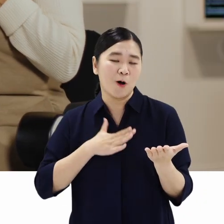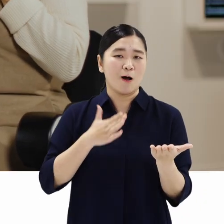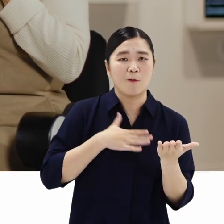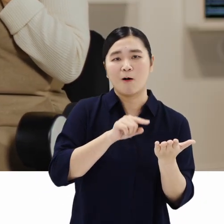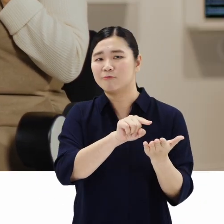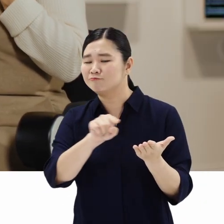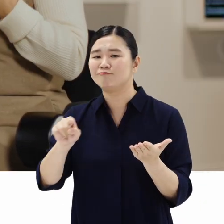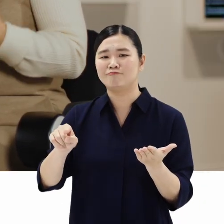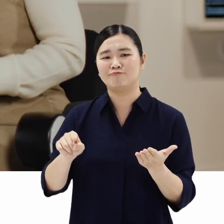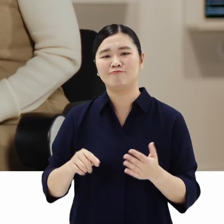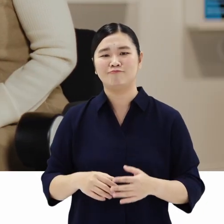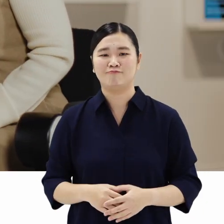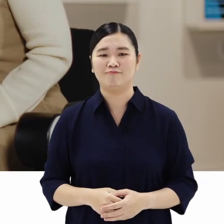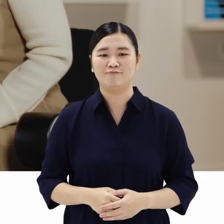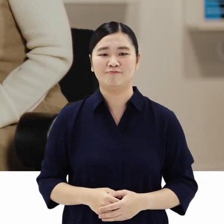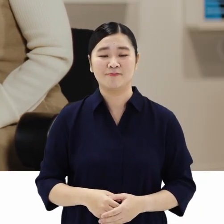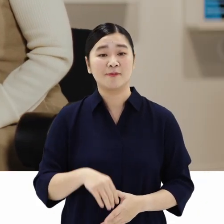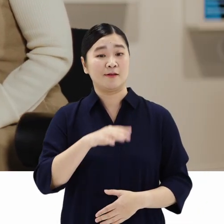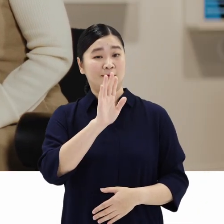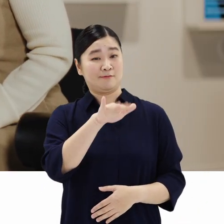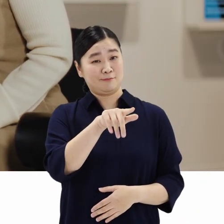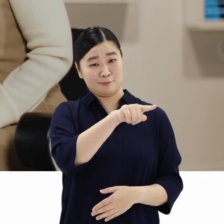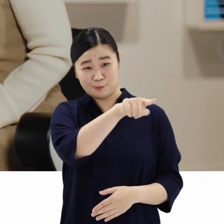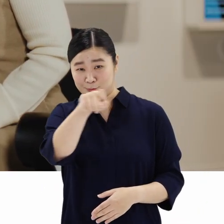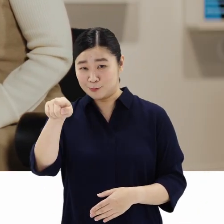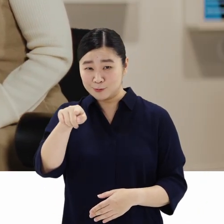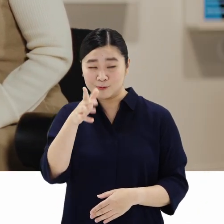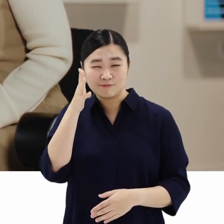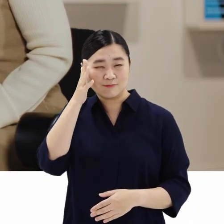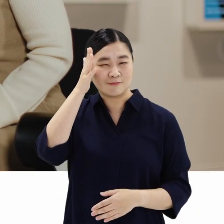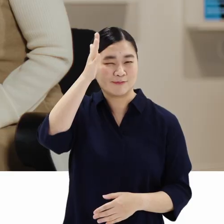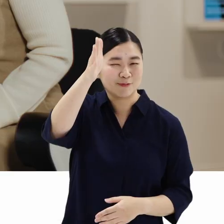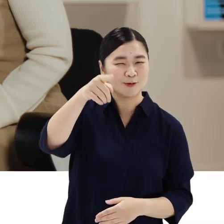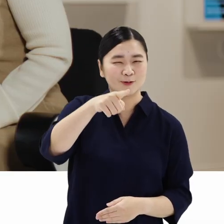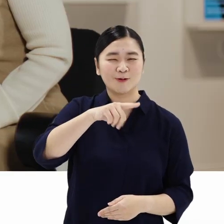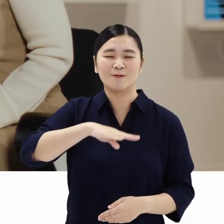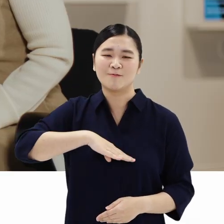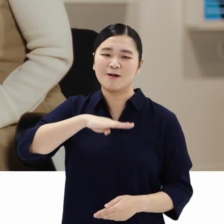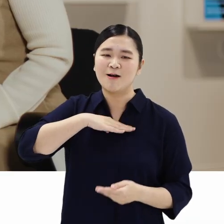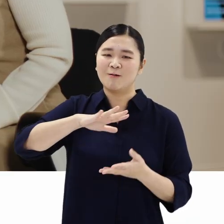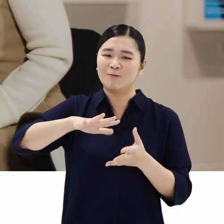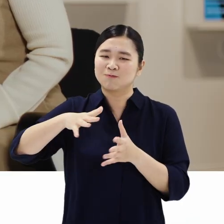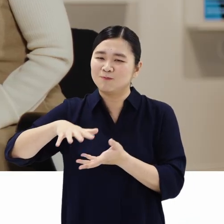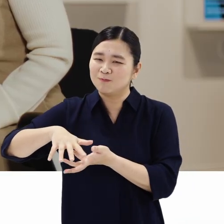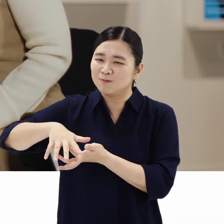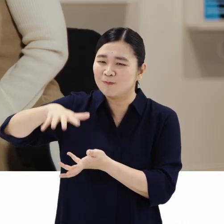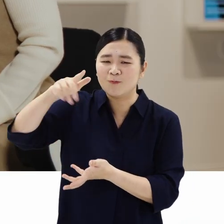ねえみんな、みんなはどんなことがしたい？